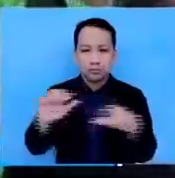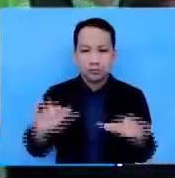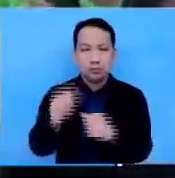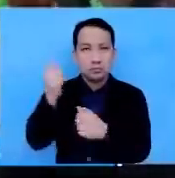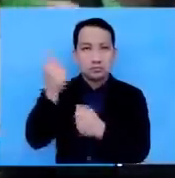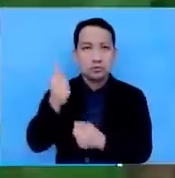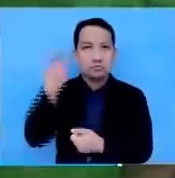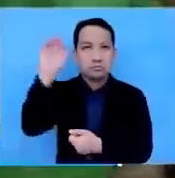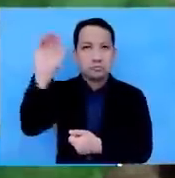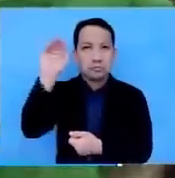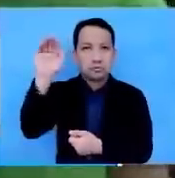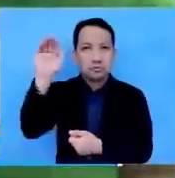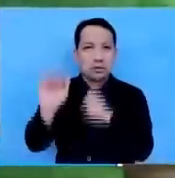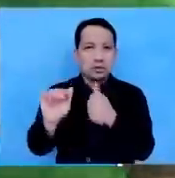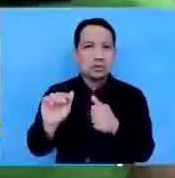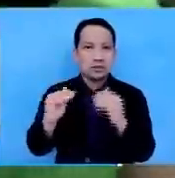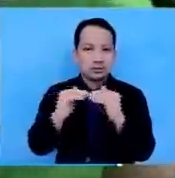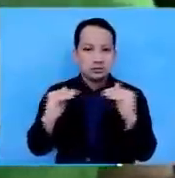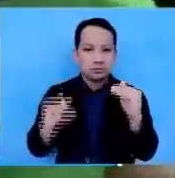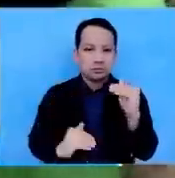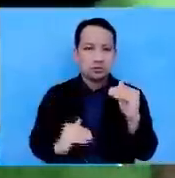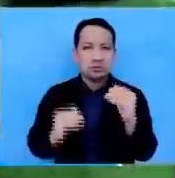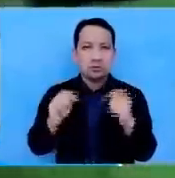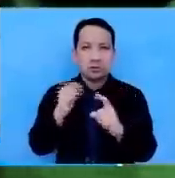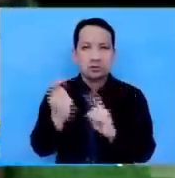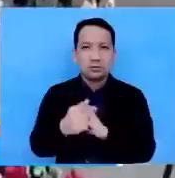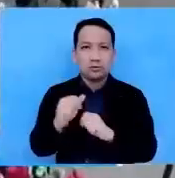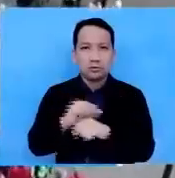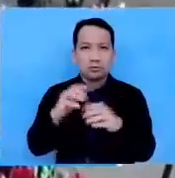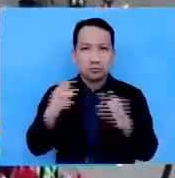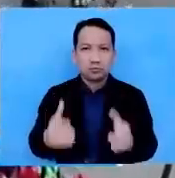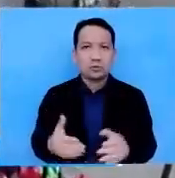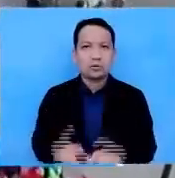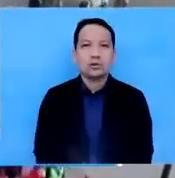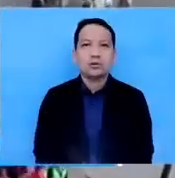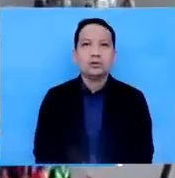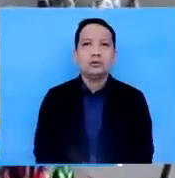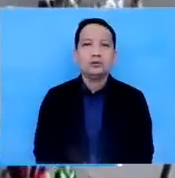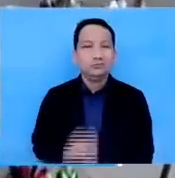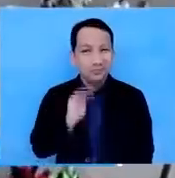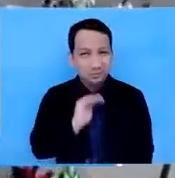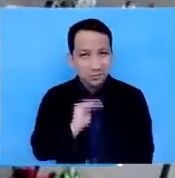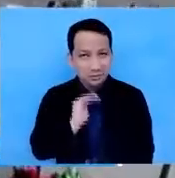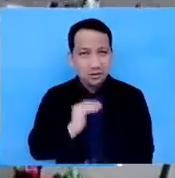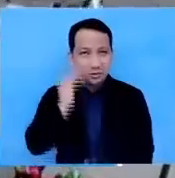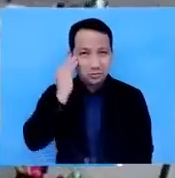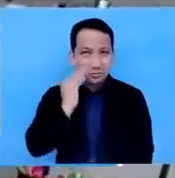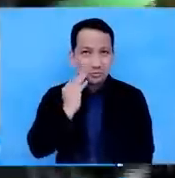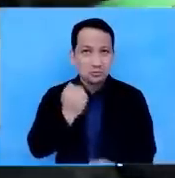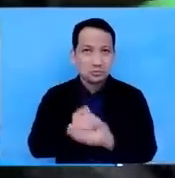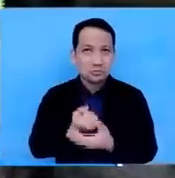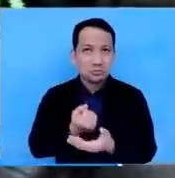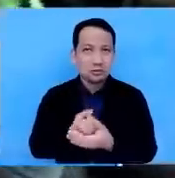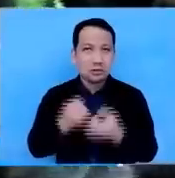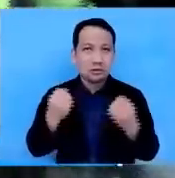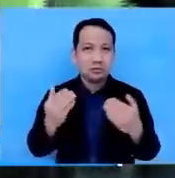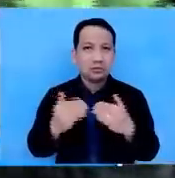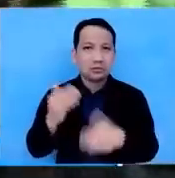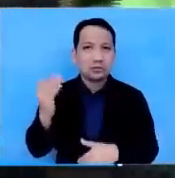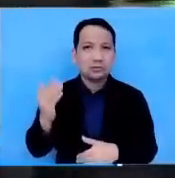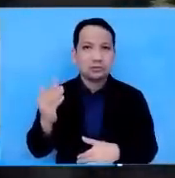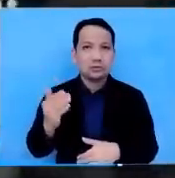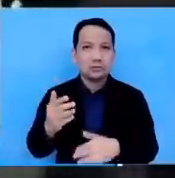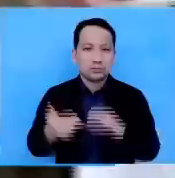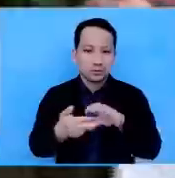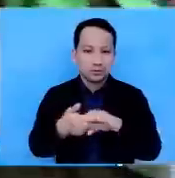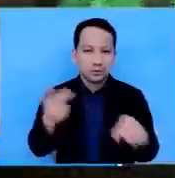sa anilay hindi na makatarong ang sitwasyon ng mga manggagawa roon. Pagod na nga at kulang pa ang sweldo, marami rin ang pinipiling mag-resign na